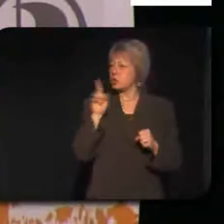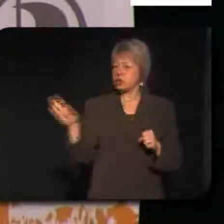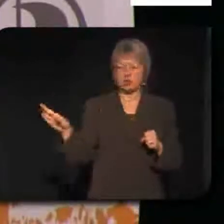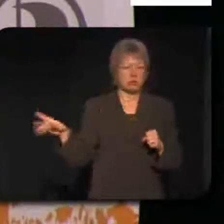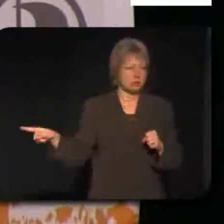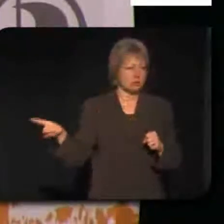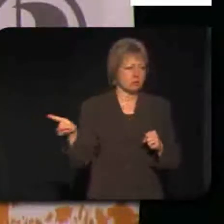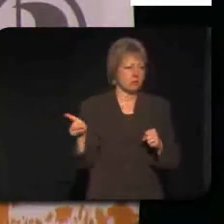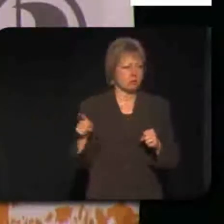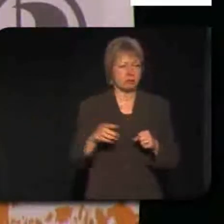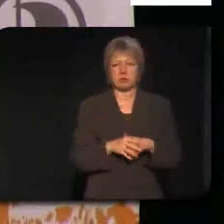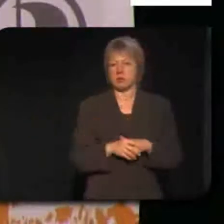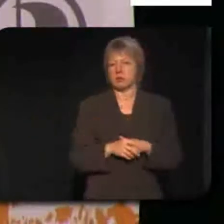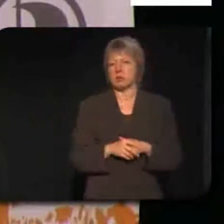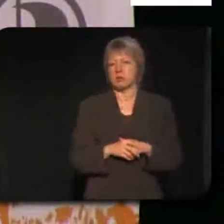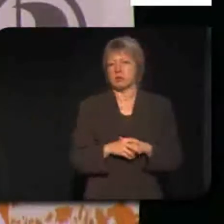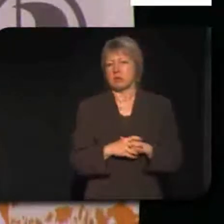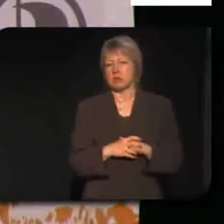bedeutet